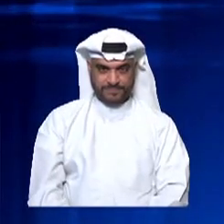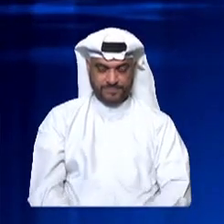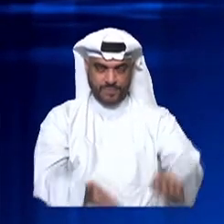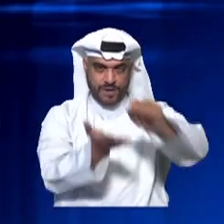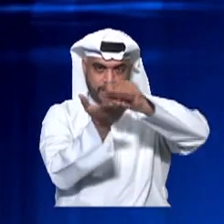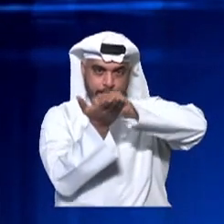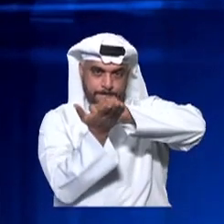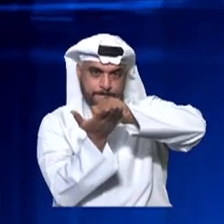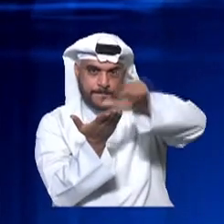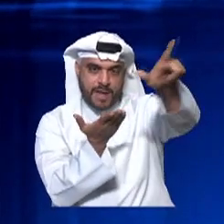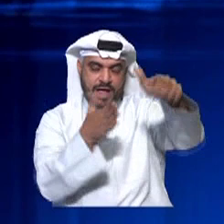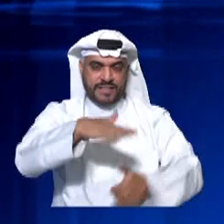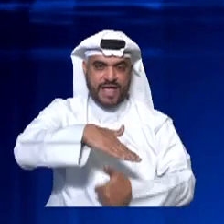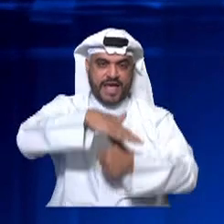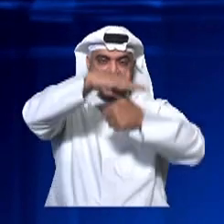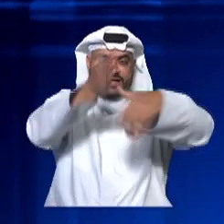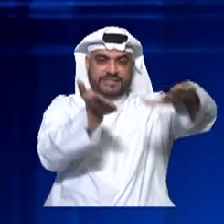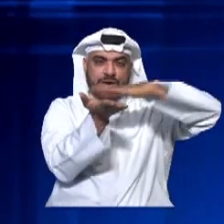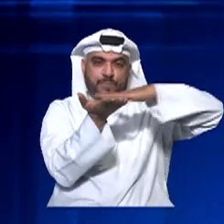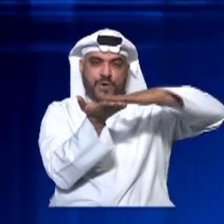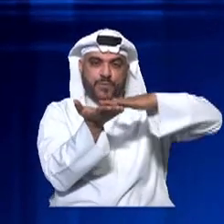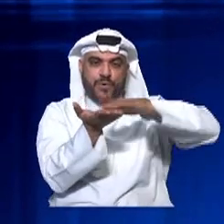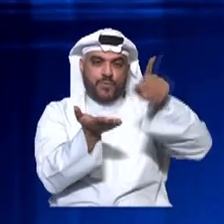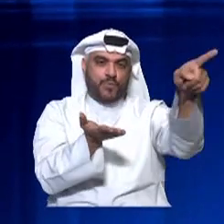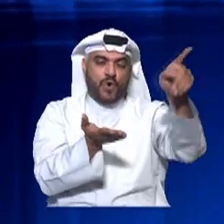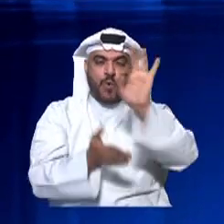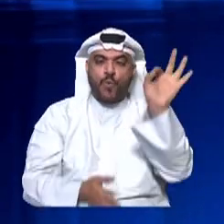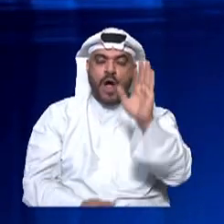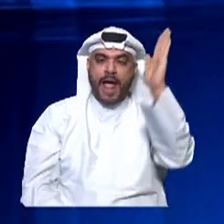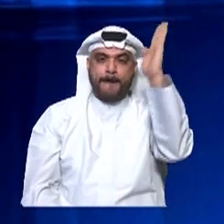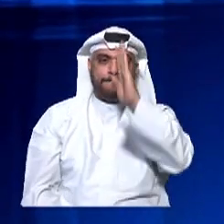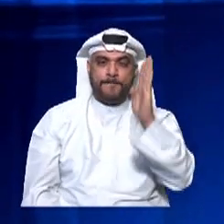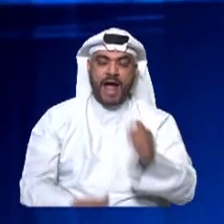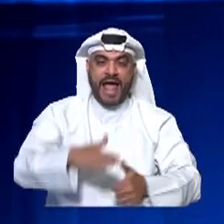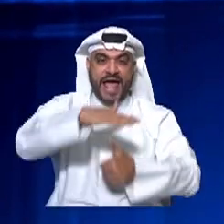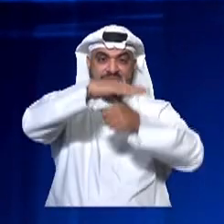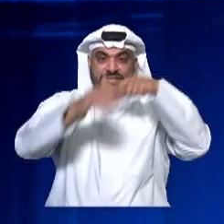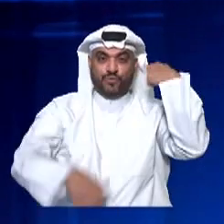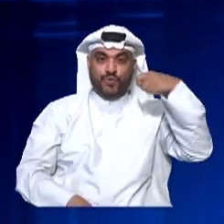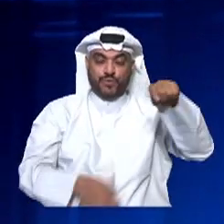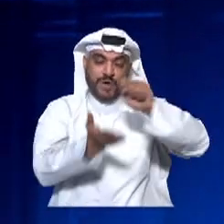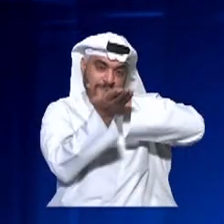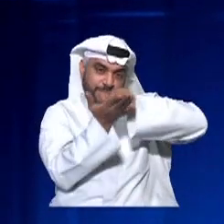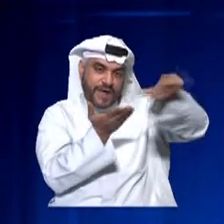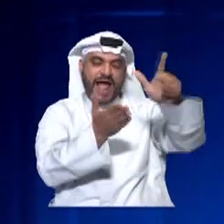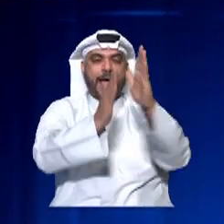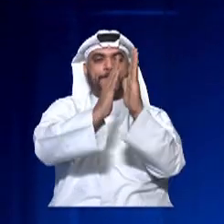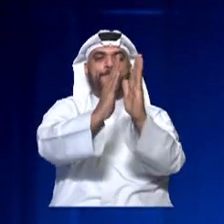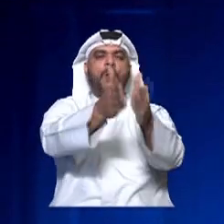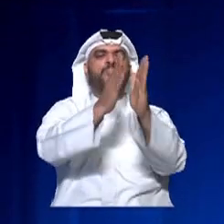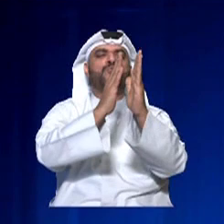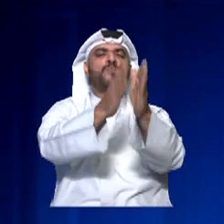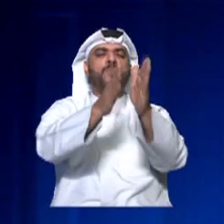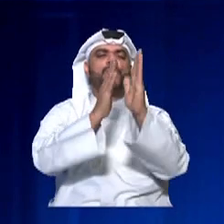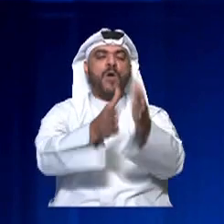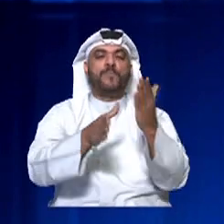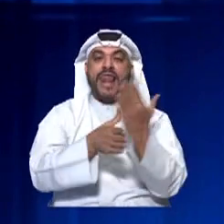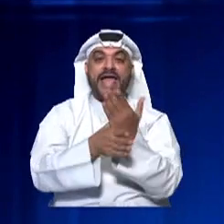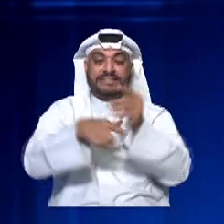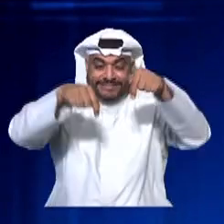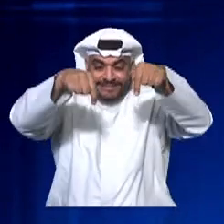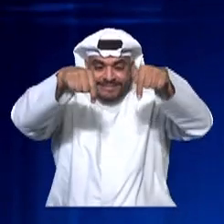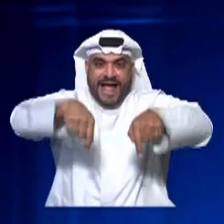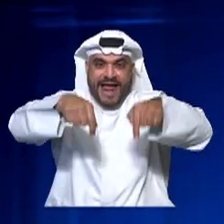بعث سمو الشيخ أحمد نواف الأحمد الصباح رئيس مجلس الوزراء حفظه الله ببرقية تهنئة إلى فخامة الرئيس